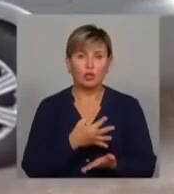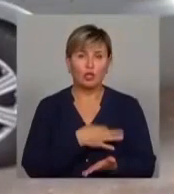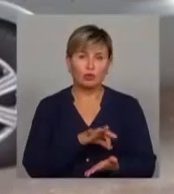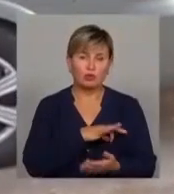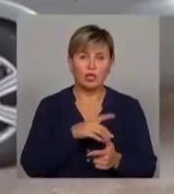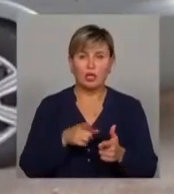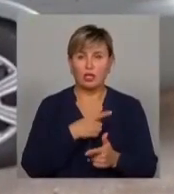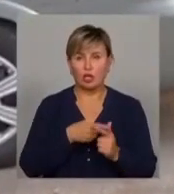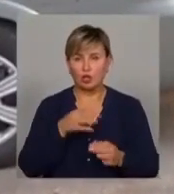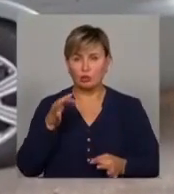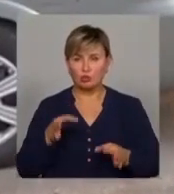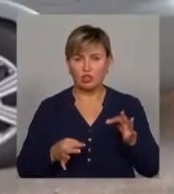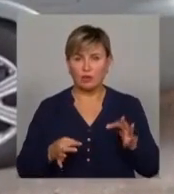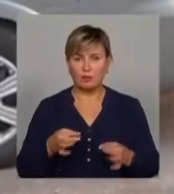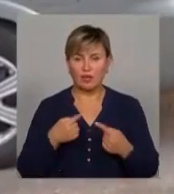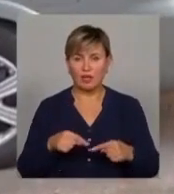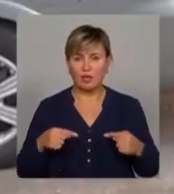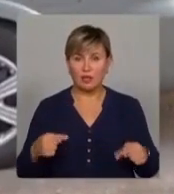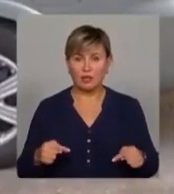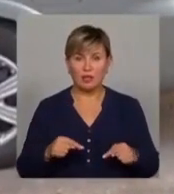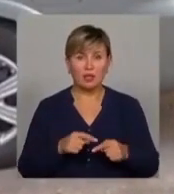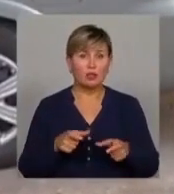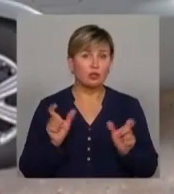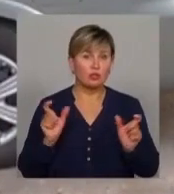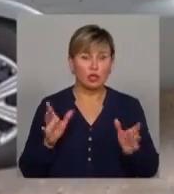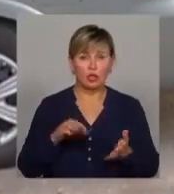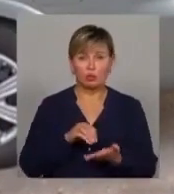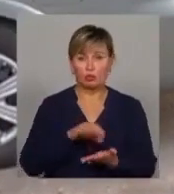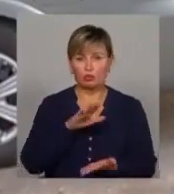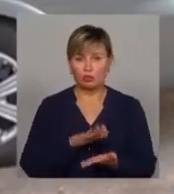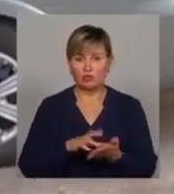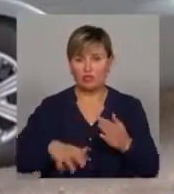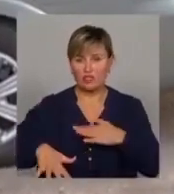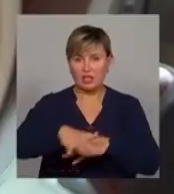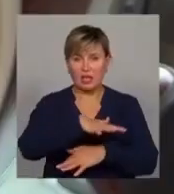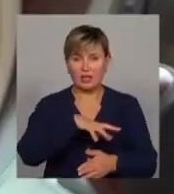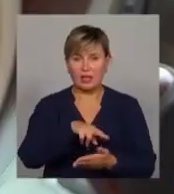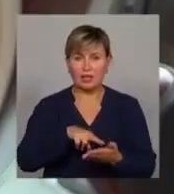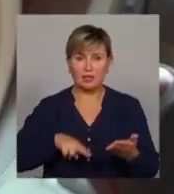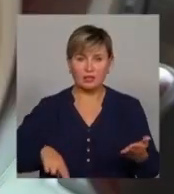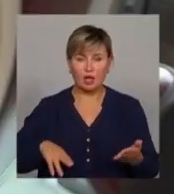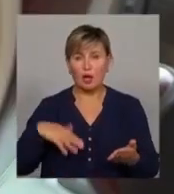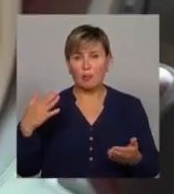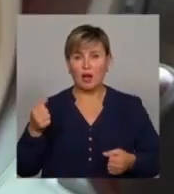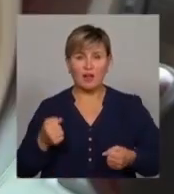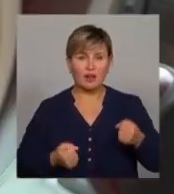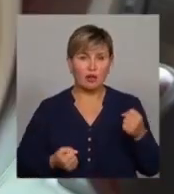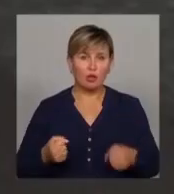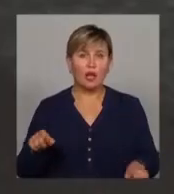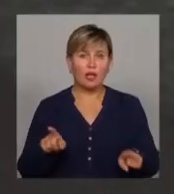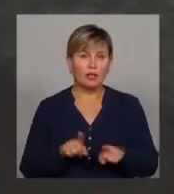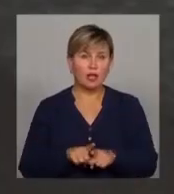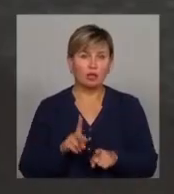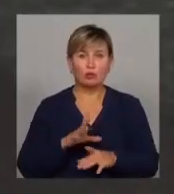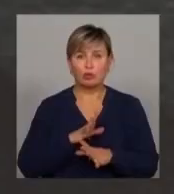или судебные обременения, не снятые в установленном порядке с учета в стране прежней регистрации, праворульные, а также не